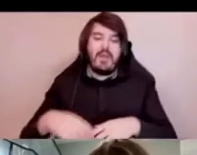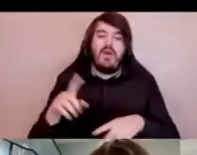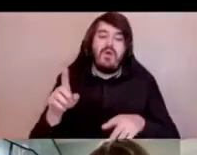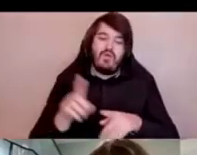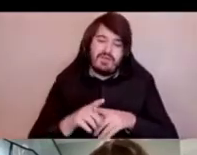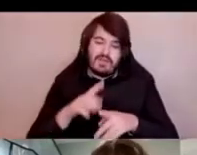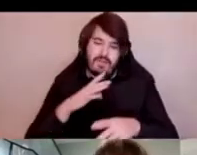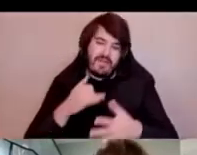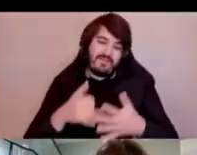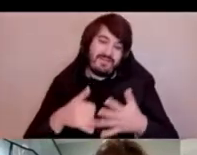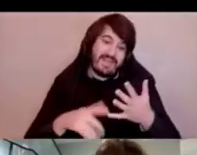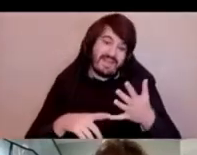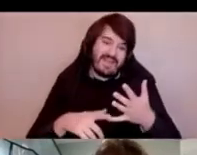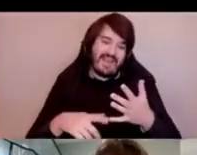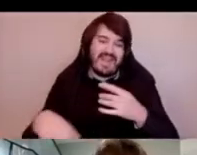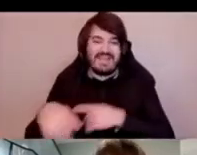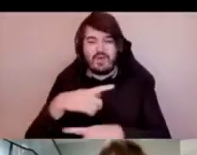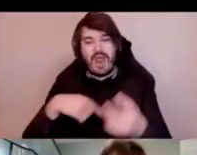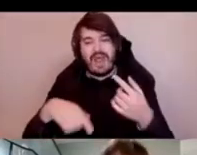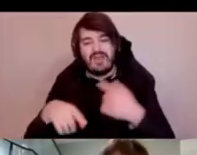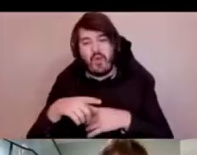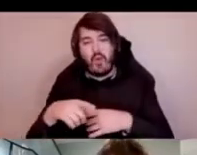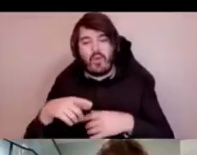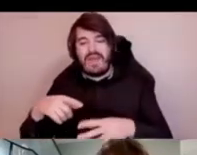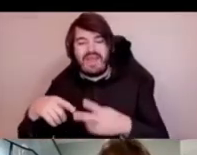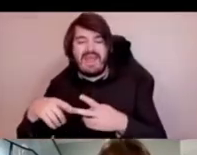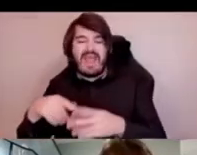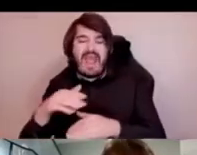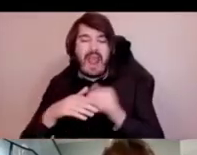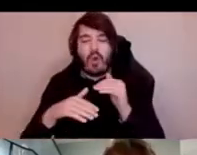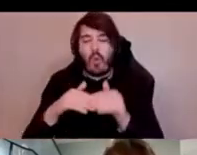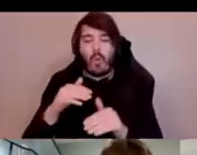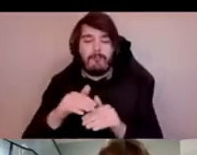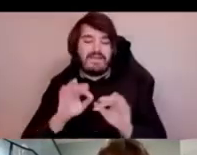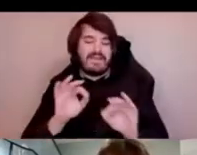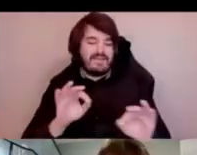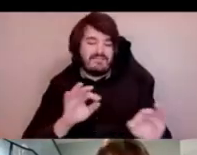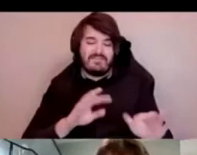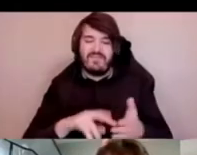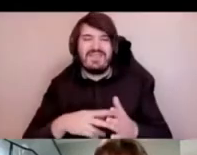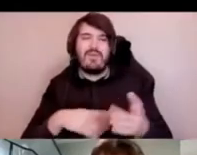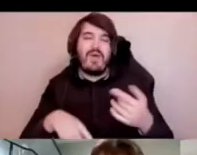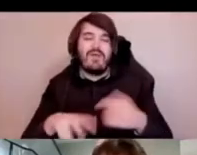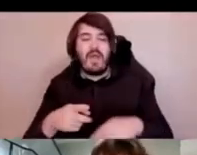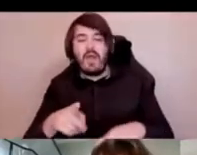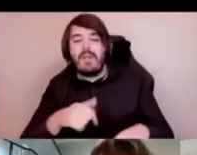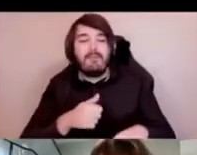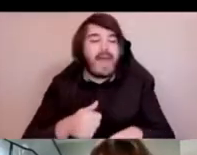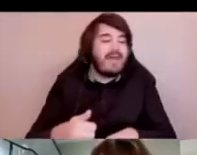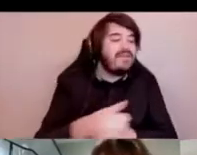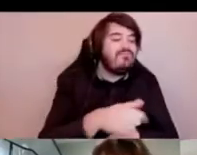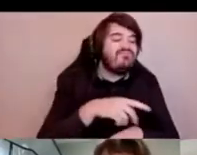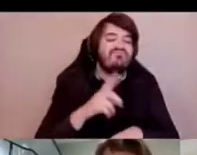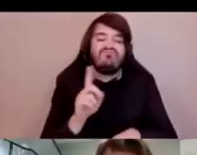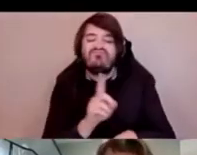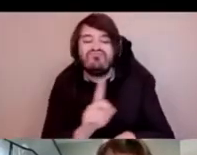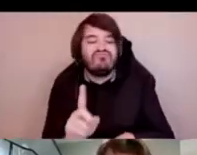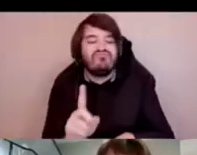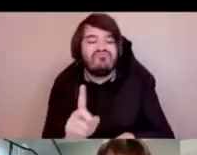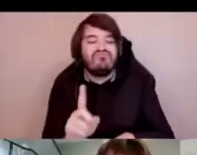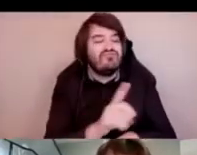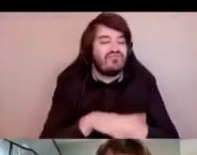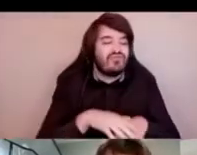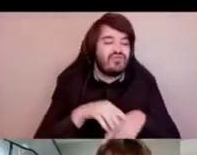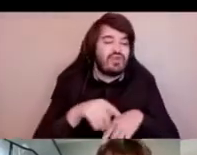de circulation et ergonomie. Puis là, quand je dis circulation, c'est notre facilité à nous déplacer dans notre jardin.